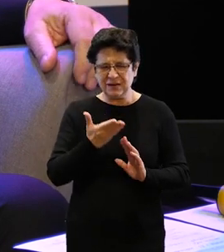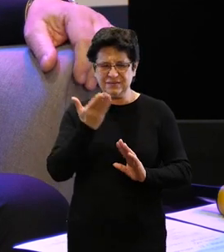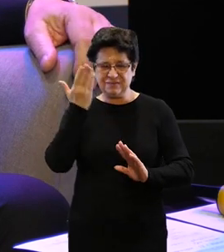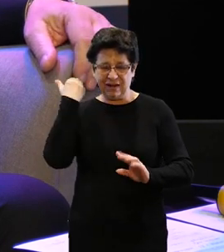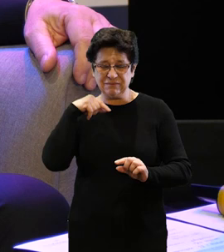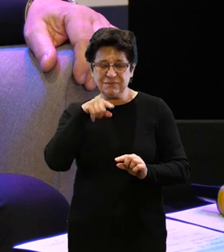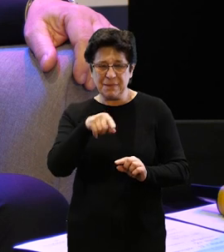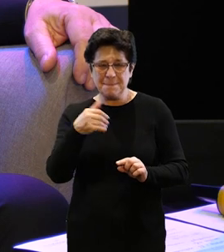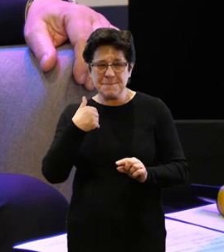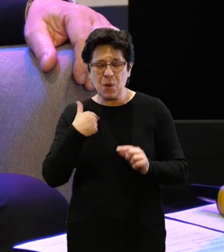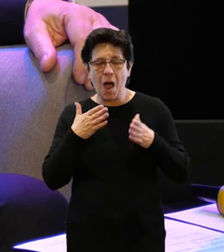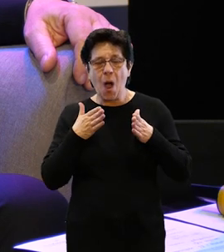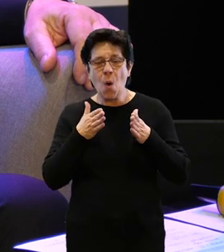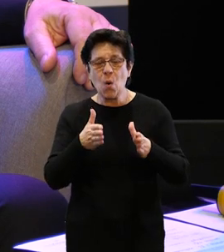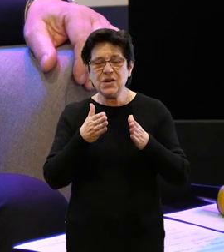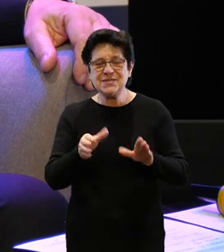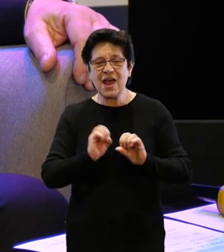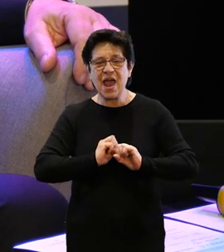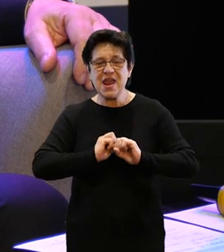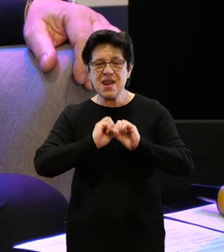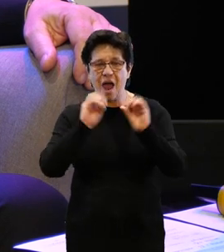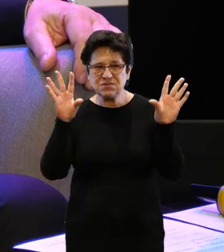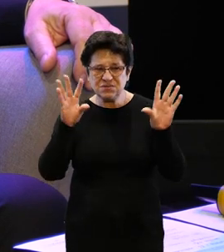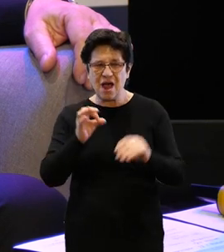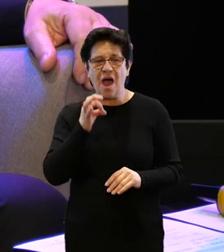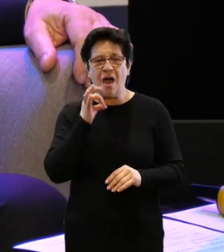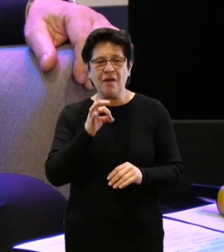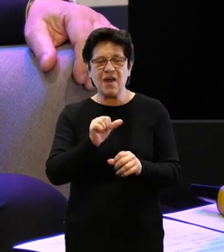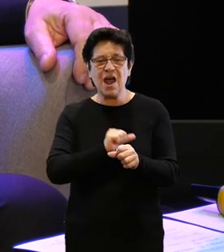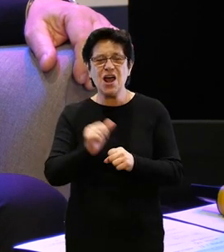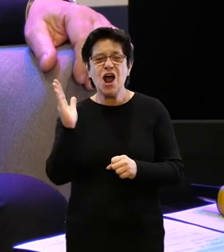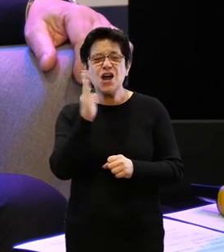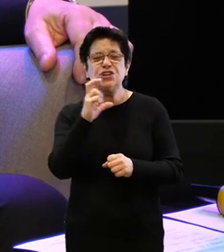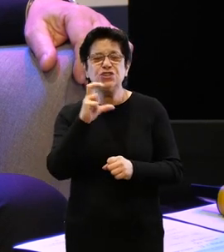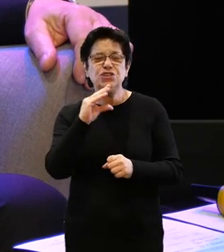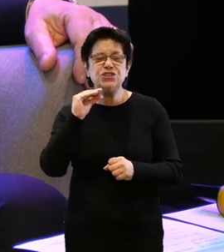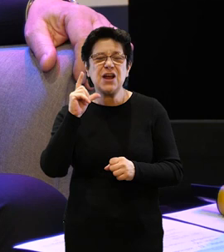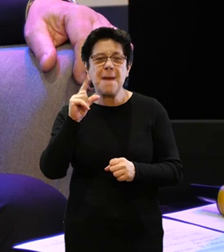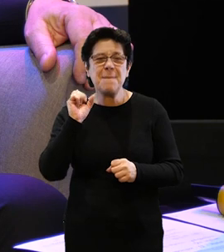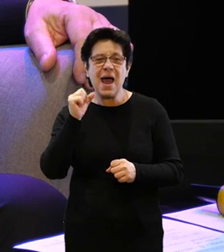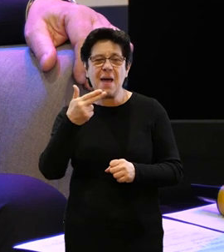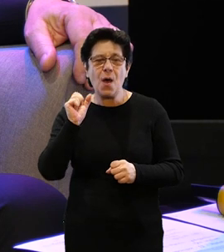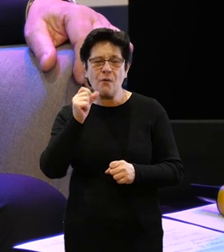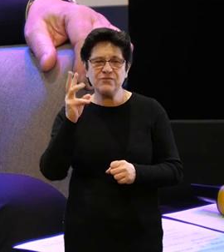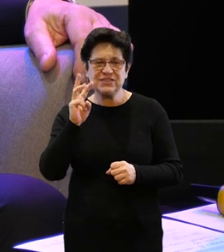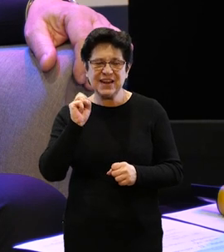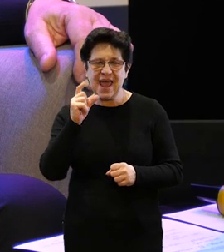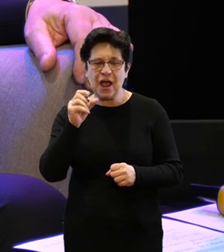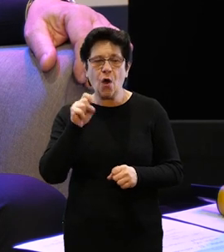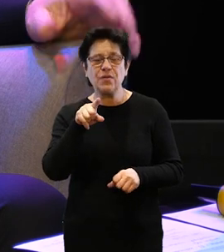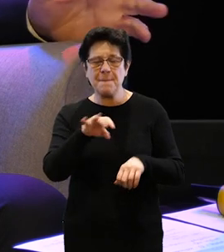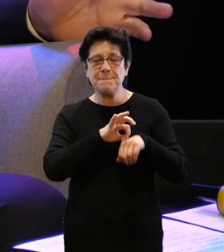JAS AIS się nazywa Szczepanowskiego i tam prowadził swój gabinet Pan Marcin